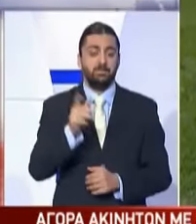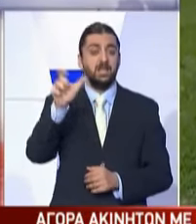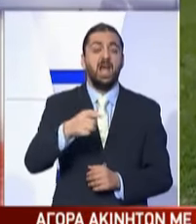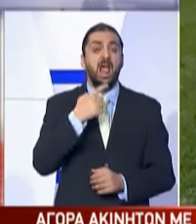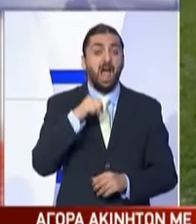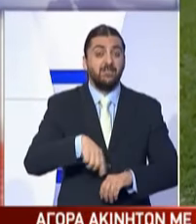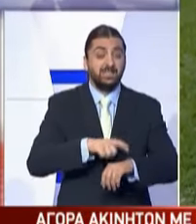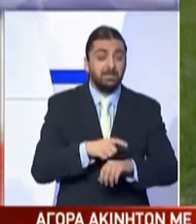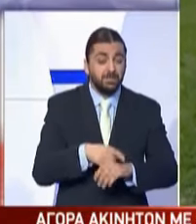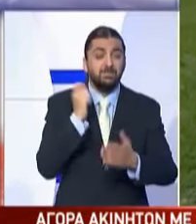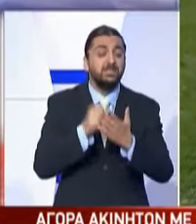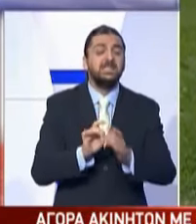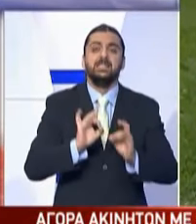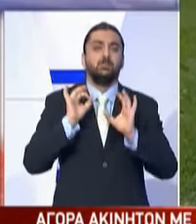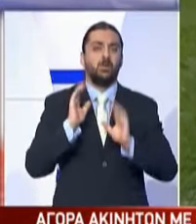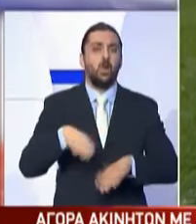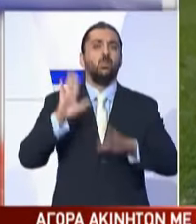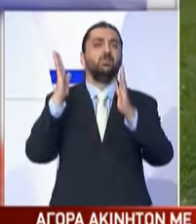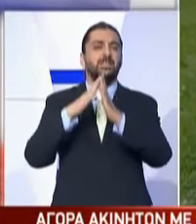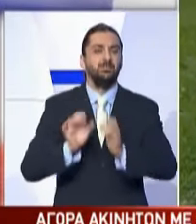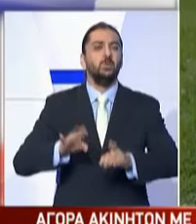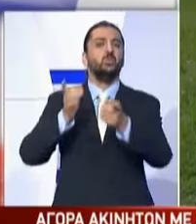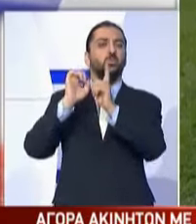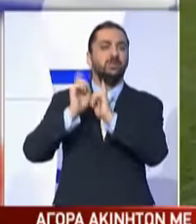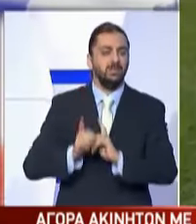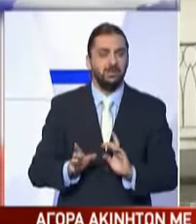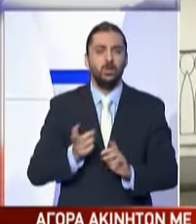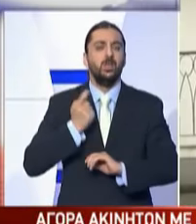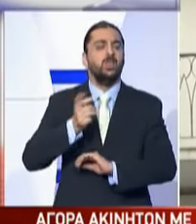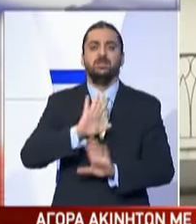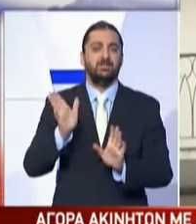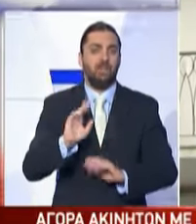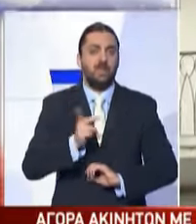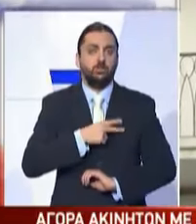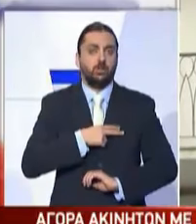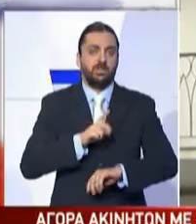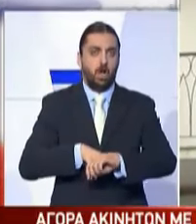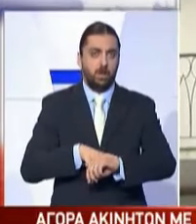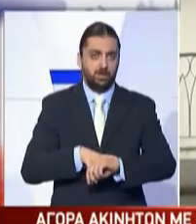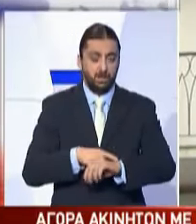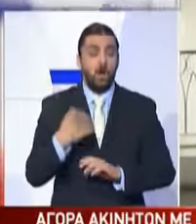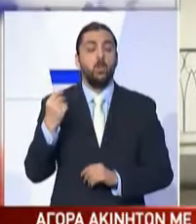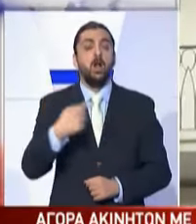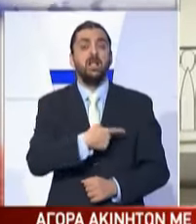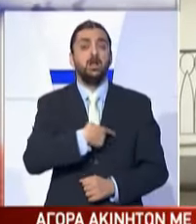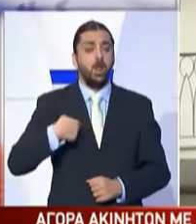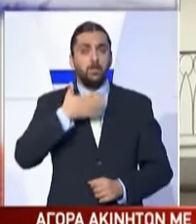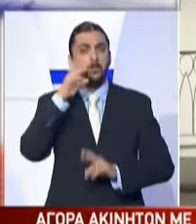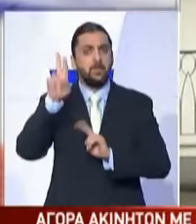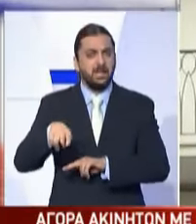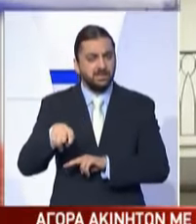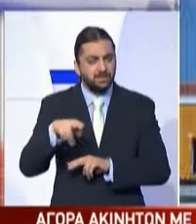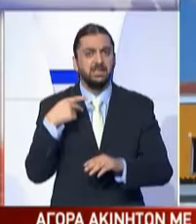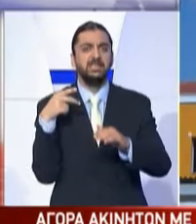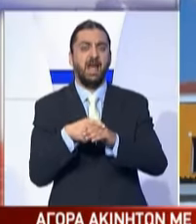ούτε σπίτι ούτε με καμιά συμφωνία. Αυτή η ώρα δεν είναι κατάλληλη. Αρκετοί εργολάβοι μπαίνουν στο ρόλο των τραπεζών και πουλούν απευθείας τα ακίνητα